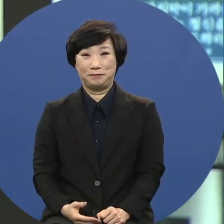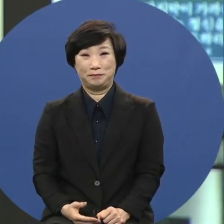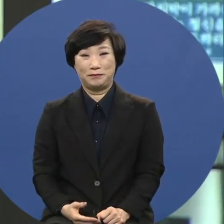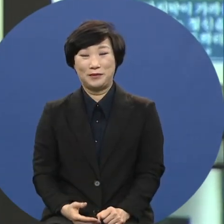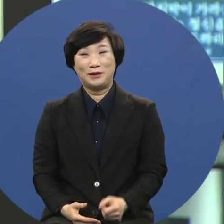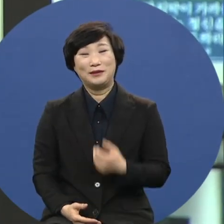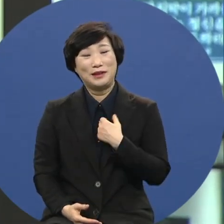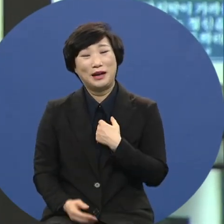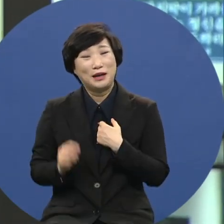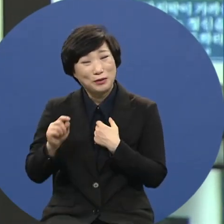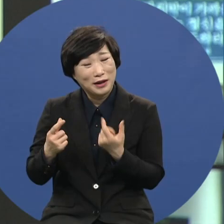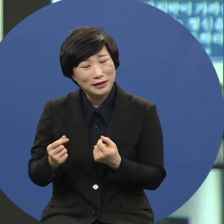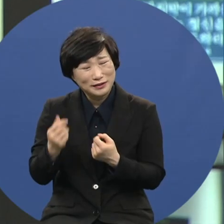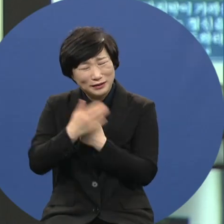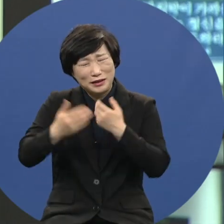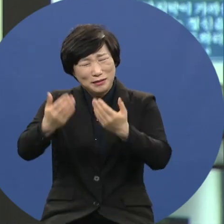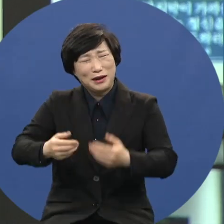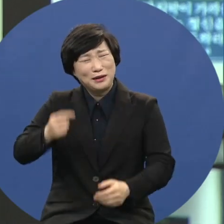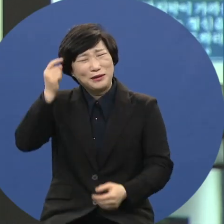어쩌다 이런 은혜를 입었는가.